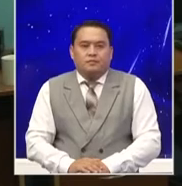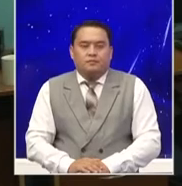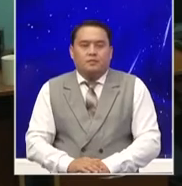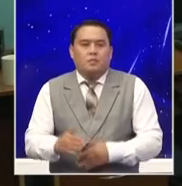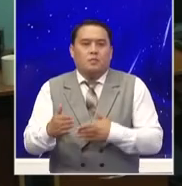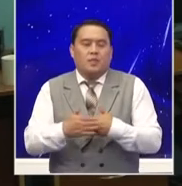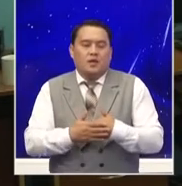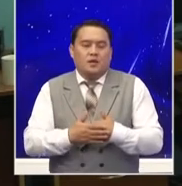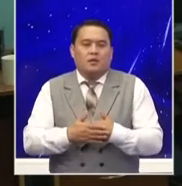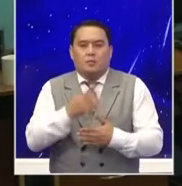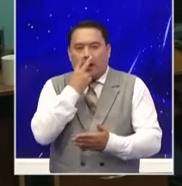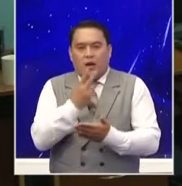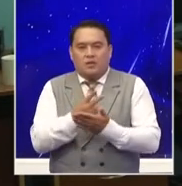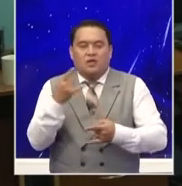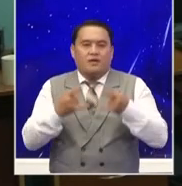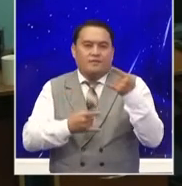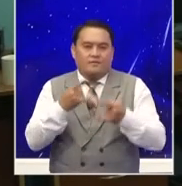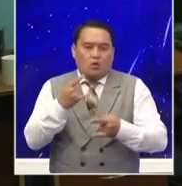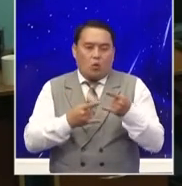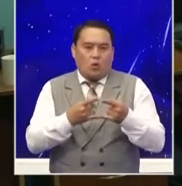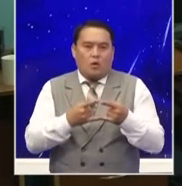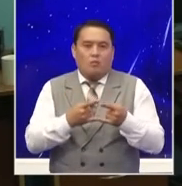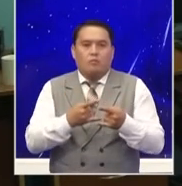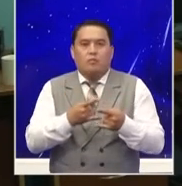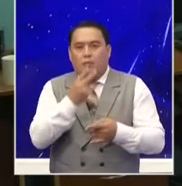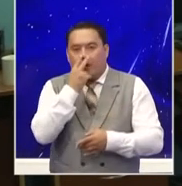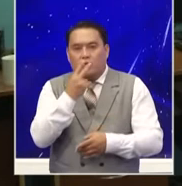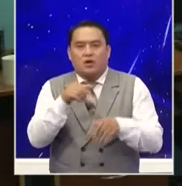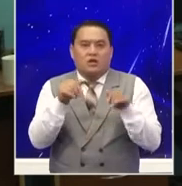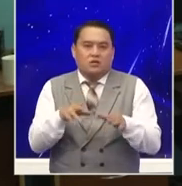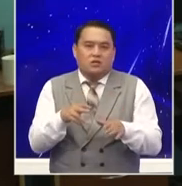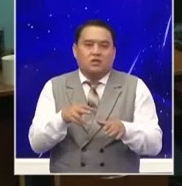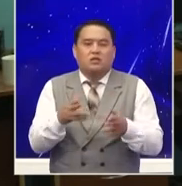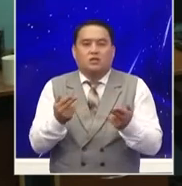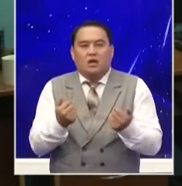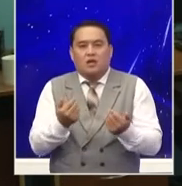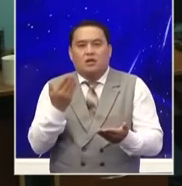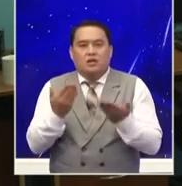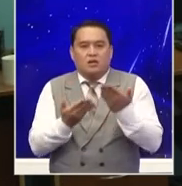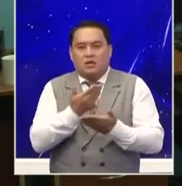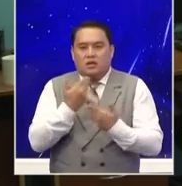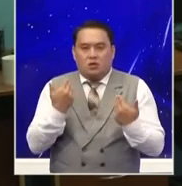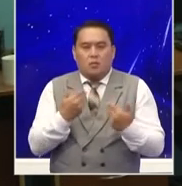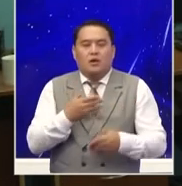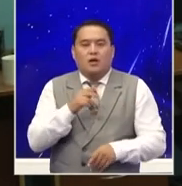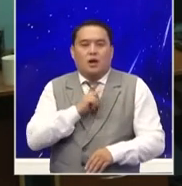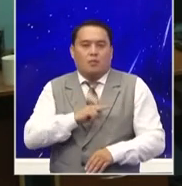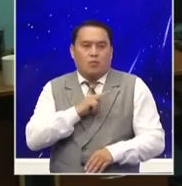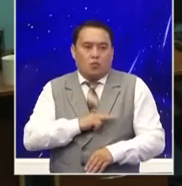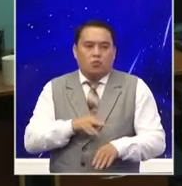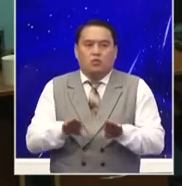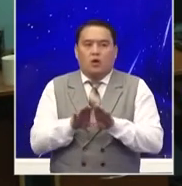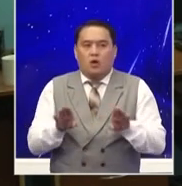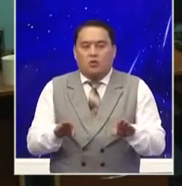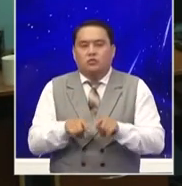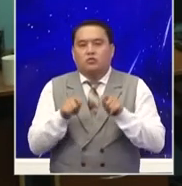Перед премьерой нового фильма обычно запускается трейлер. После его просмотра зрители решают, смотреть или не смотреть эту картину. Мы работали по этому же принципу,